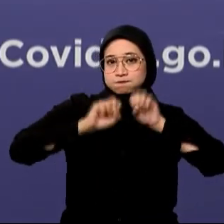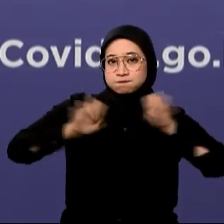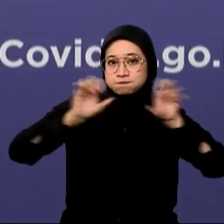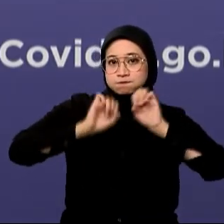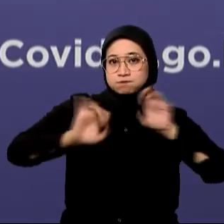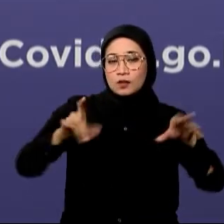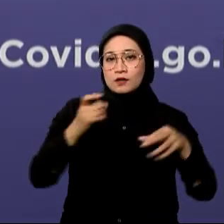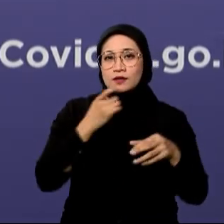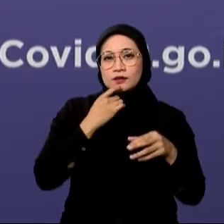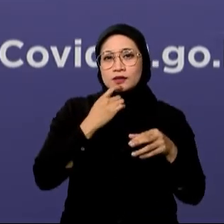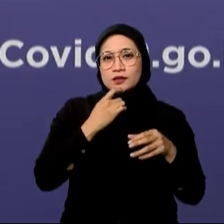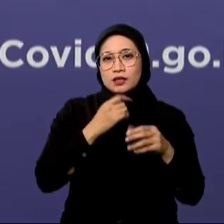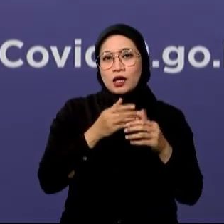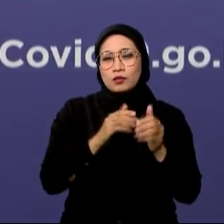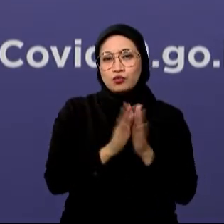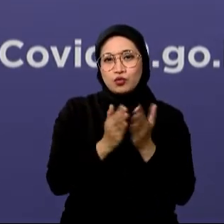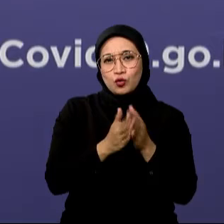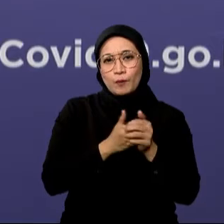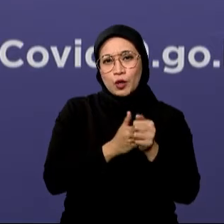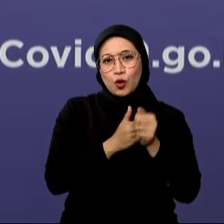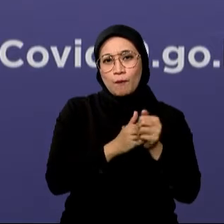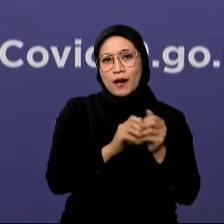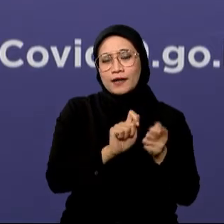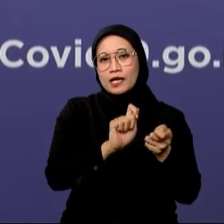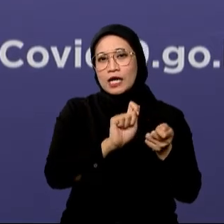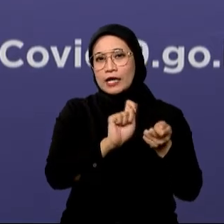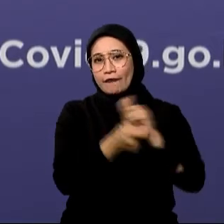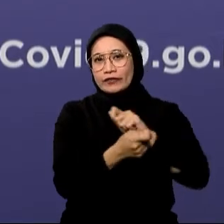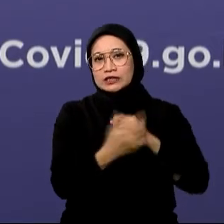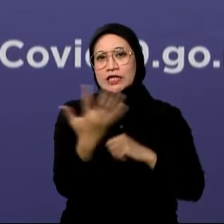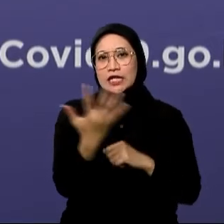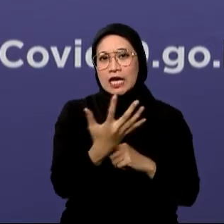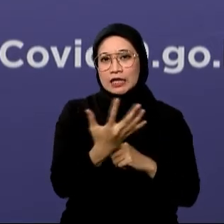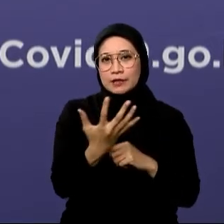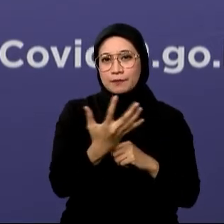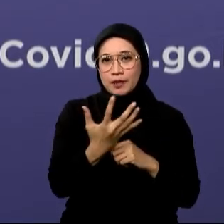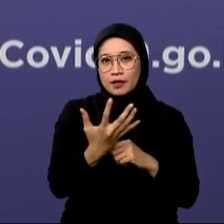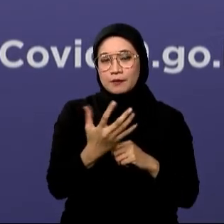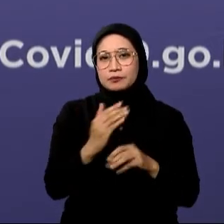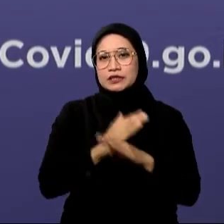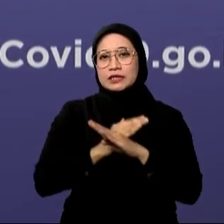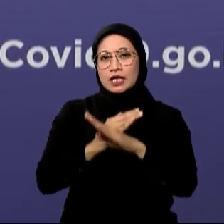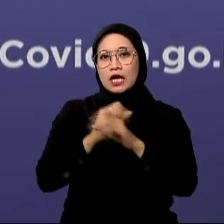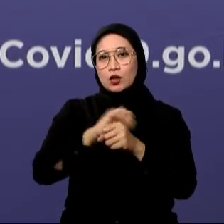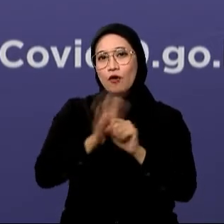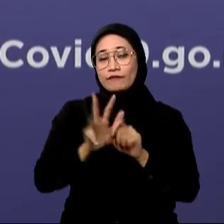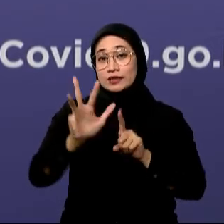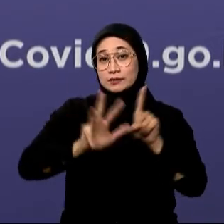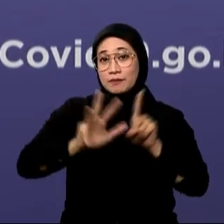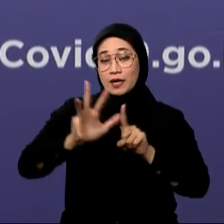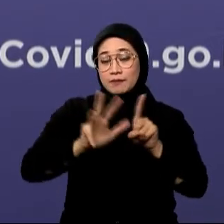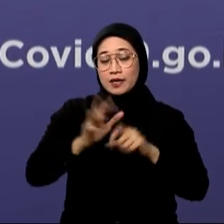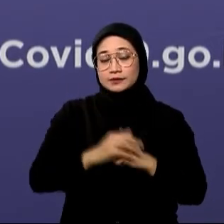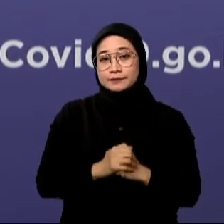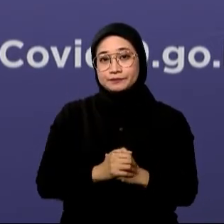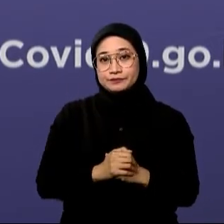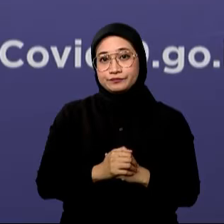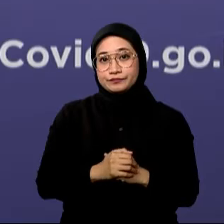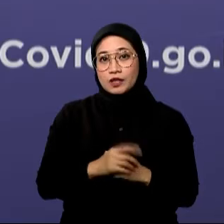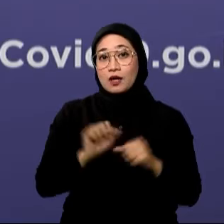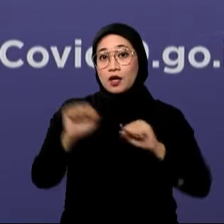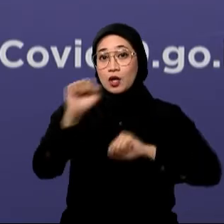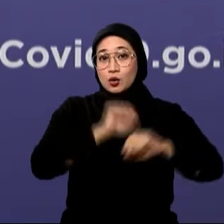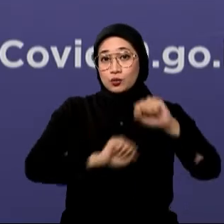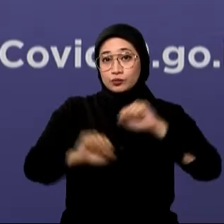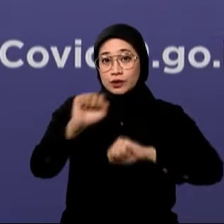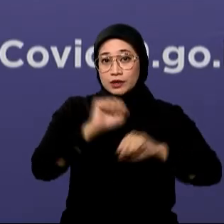tentang revisi kelima buku pedoman pencegahan dan penanggulangan COVID-19. Dalam 2 kali kegiatan